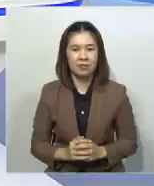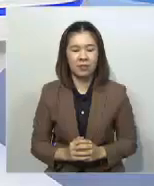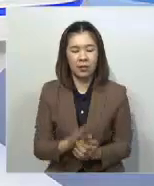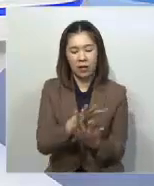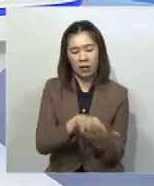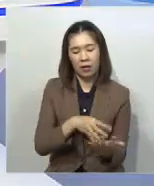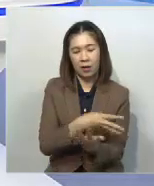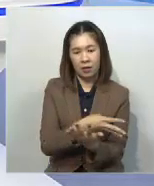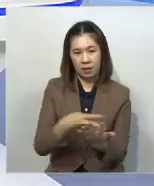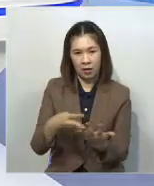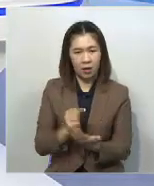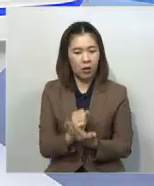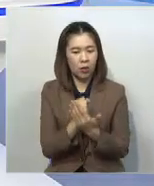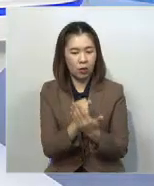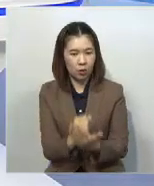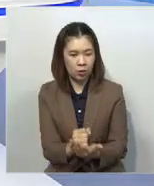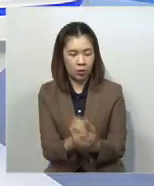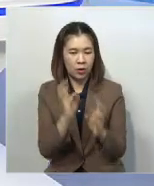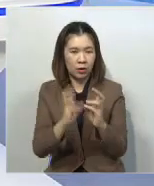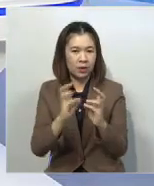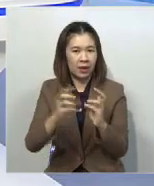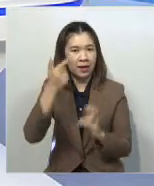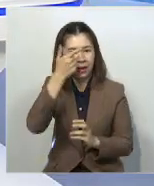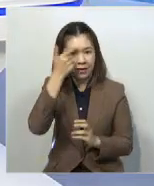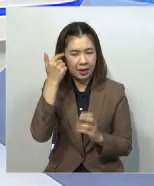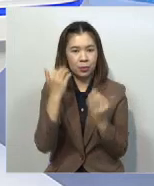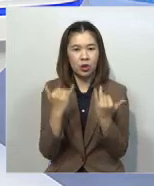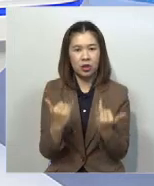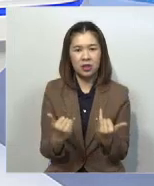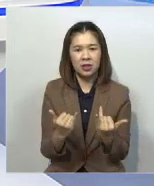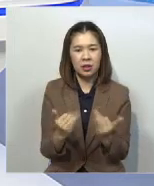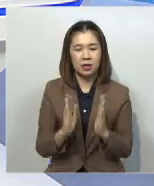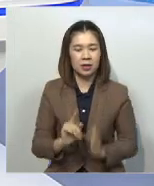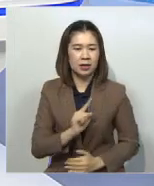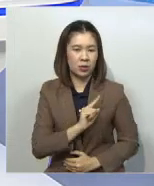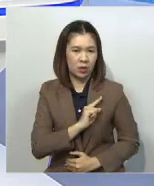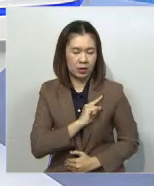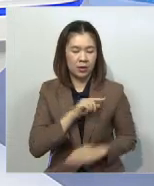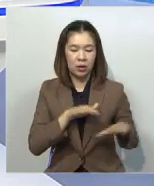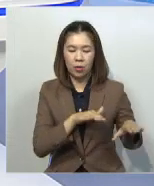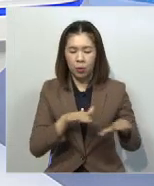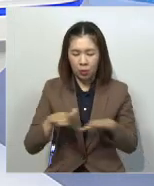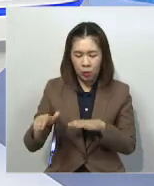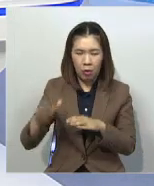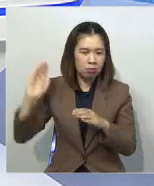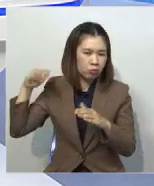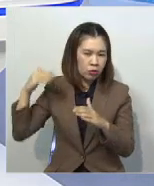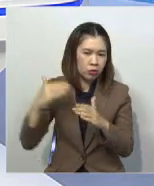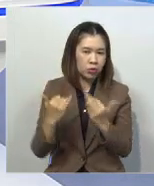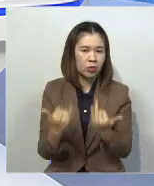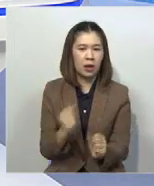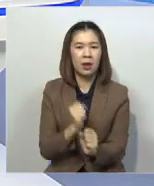อีกหนึ่งมาตรการที่จะเข้ามาช่วยลดปัญหาฝุ่นละอองที่เกิดขึ้นในตอนนี้นะคะและเจ้าหน้าที่ก็มีการเตรียมความพร้อมกันมาตลอดนะค